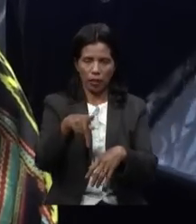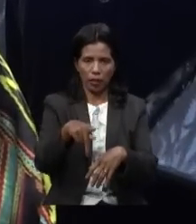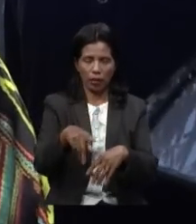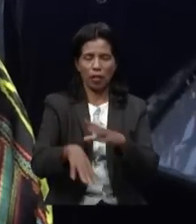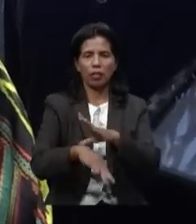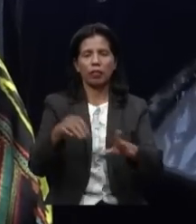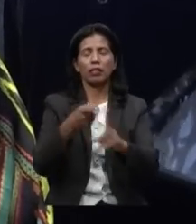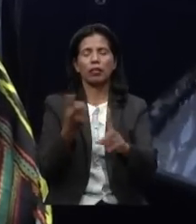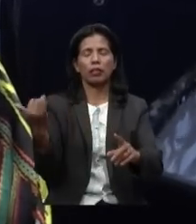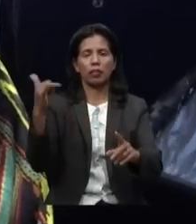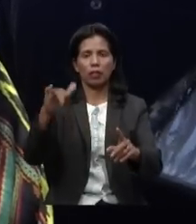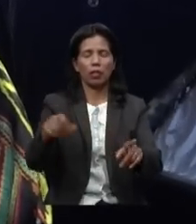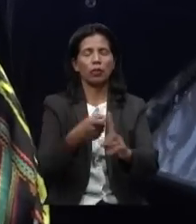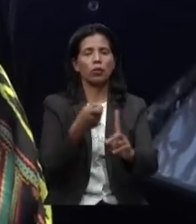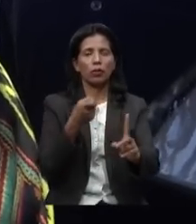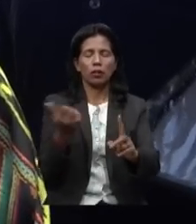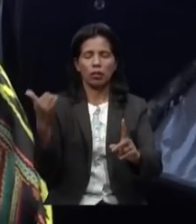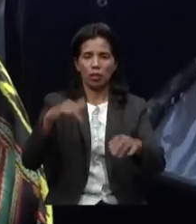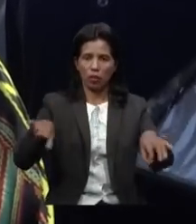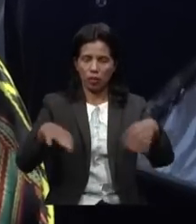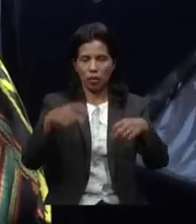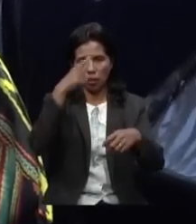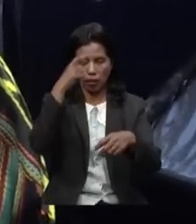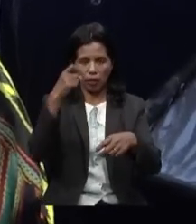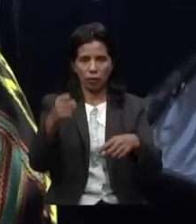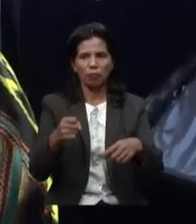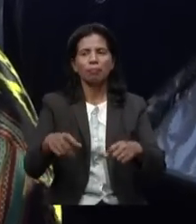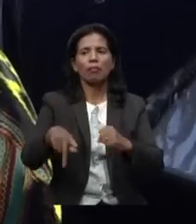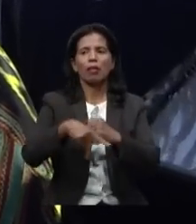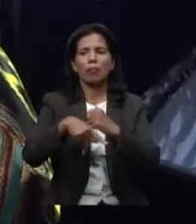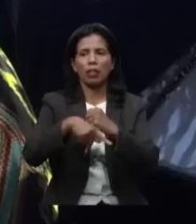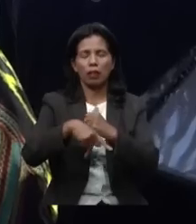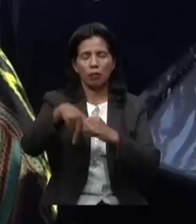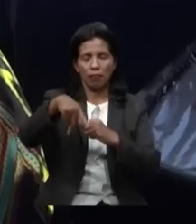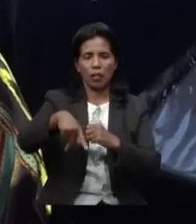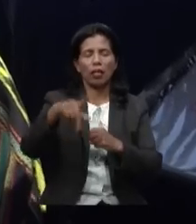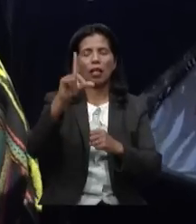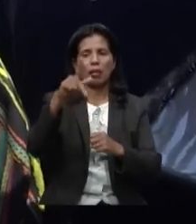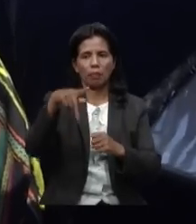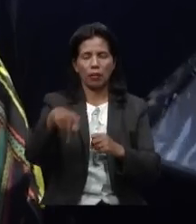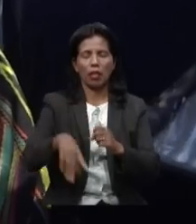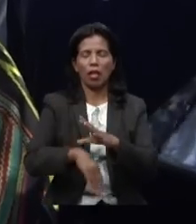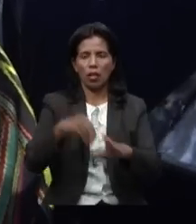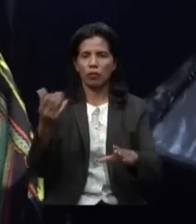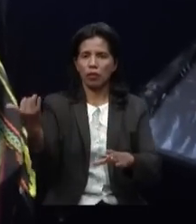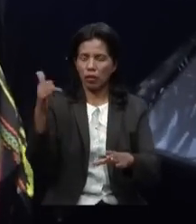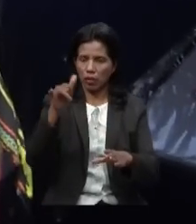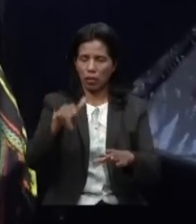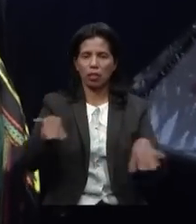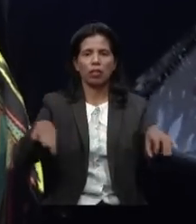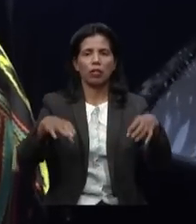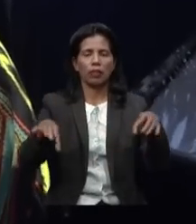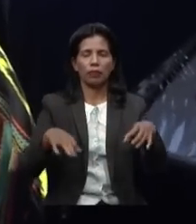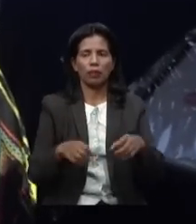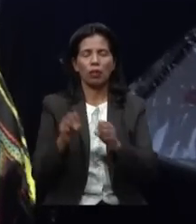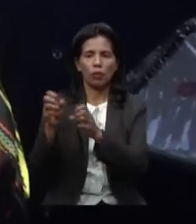sira husi sirnya kena tamba ne partido PLP ninia ne be maka sai sirnya husi